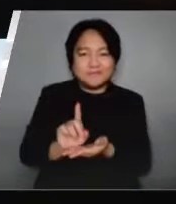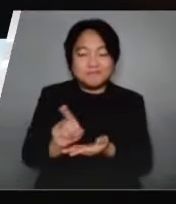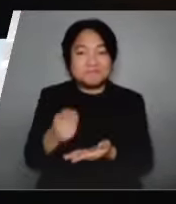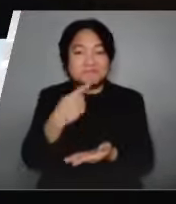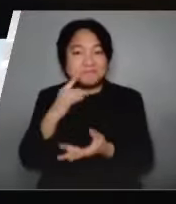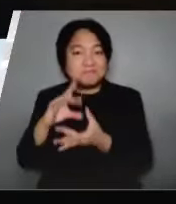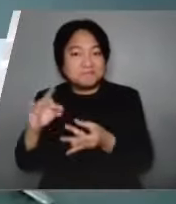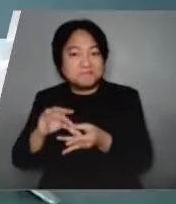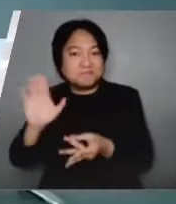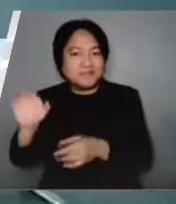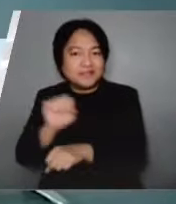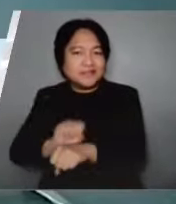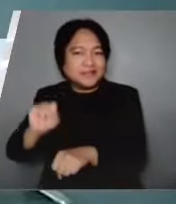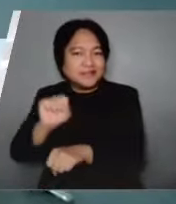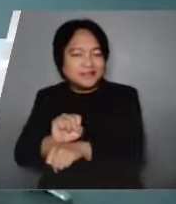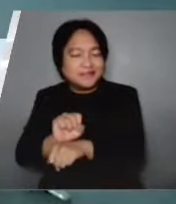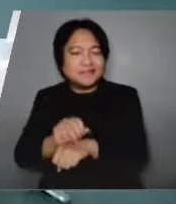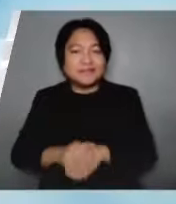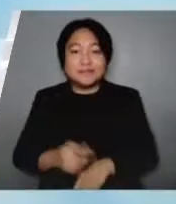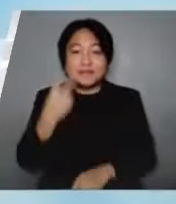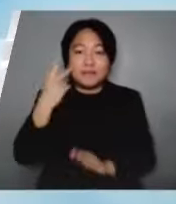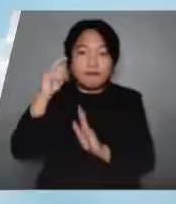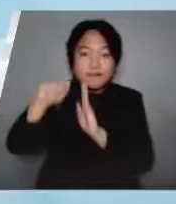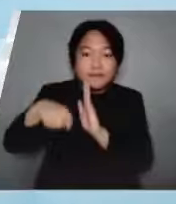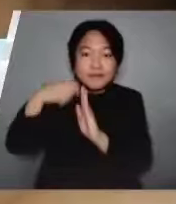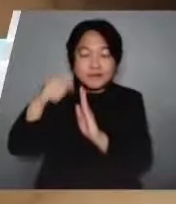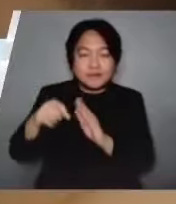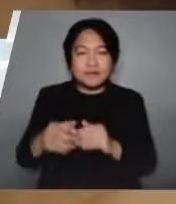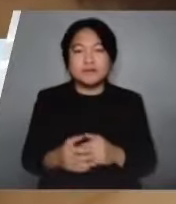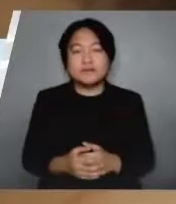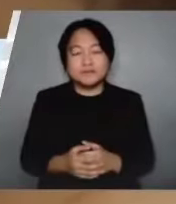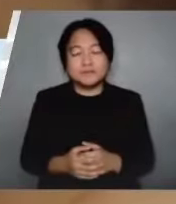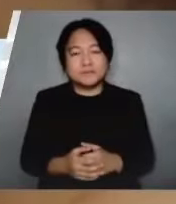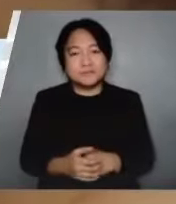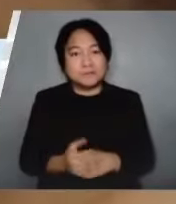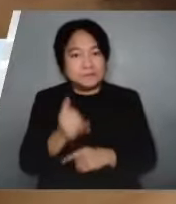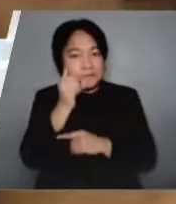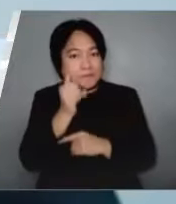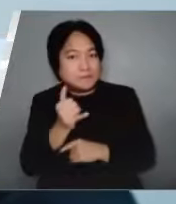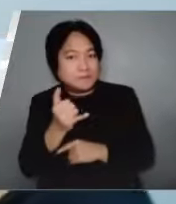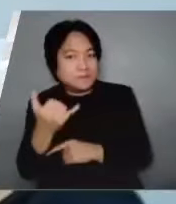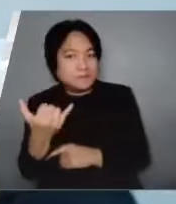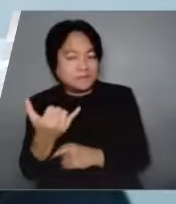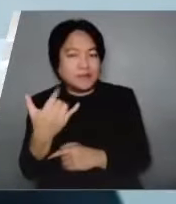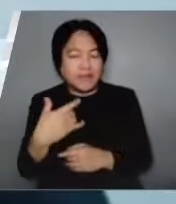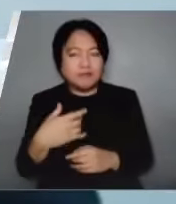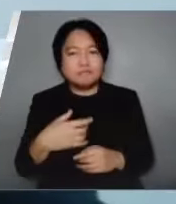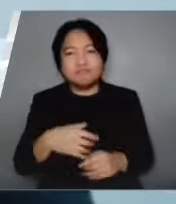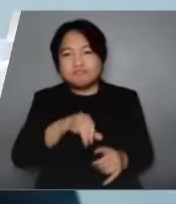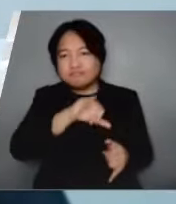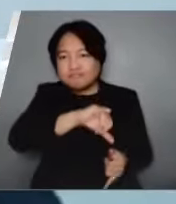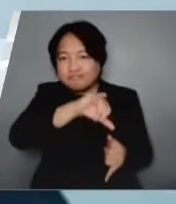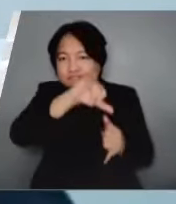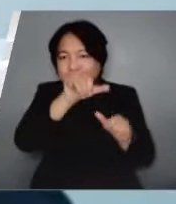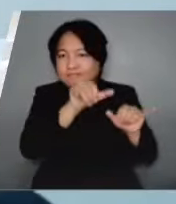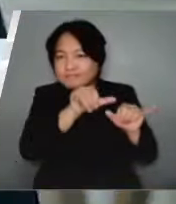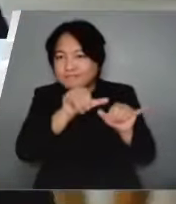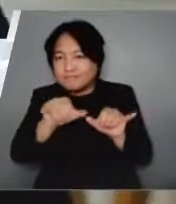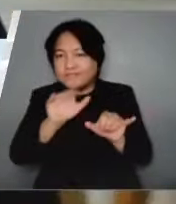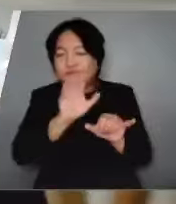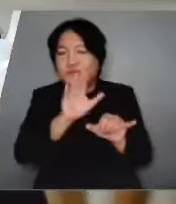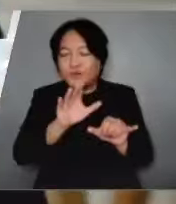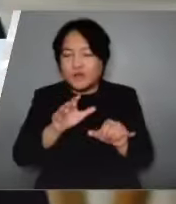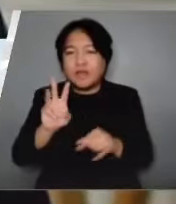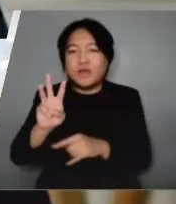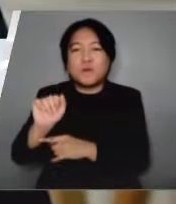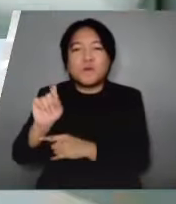Singapore. Sa video, ipinasilip na rin ang ilang behind the scenes kung paano bubuin ang kanyang